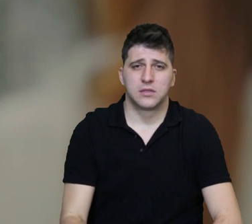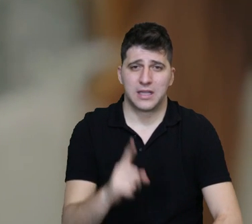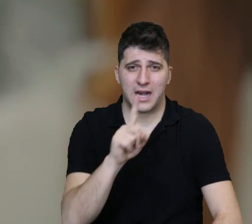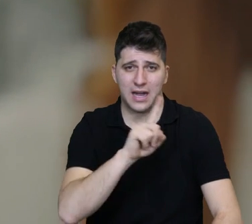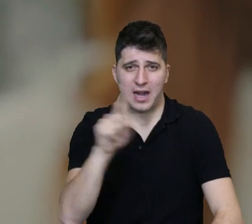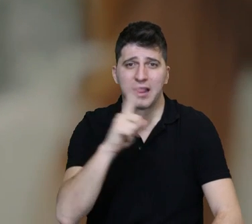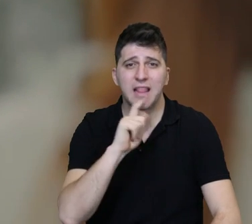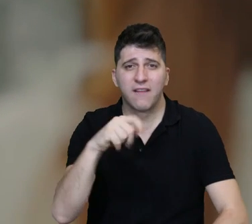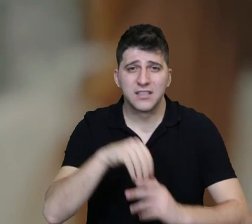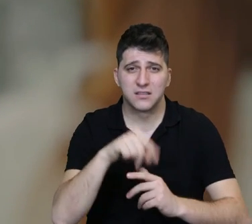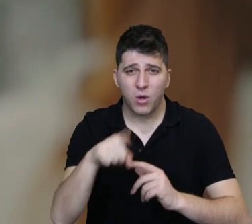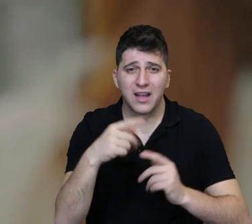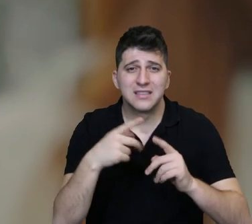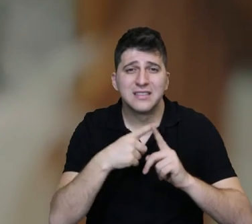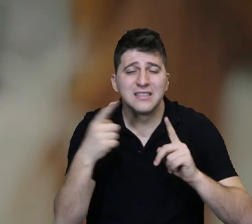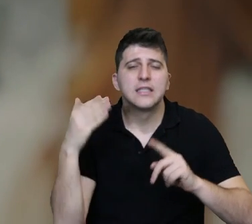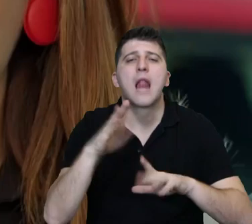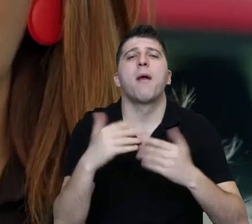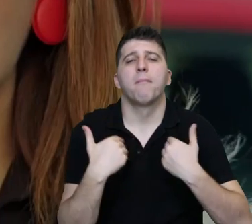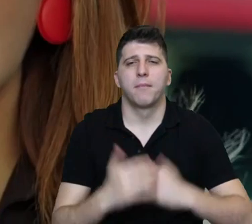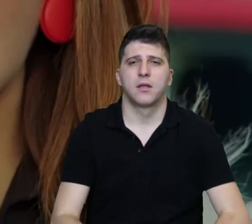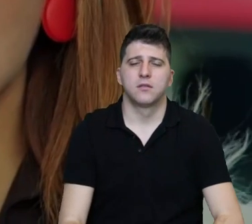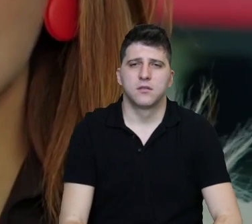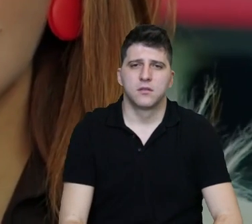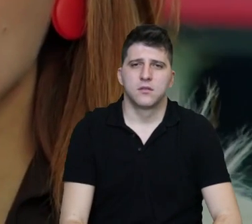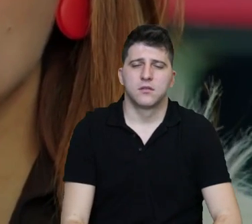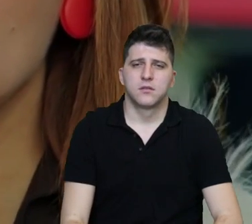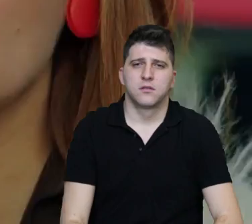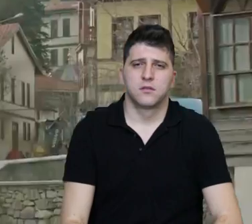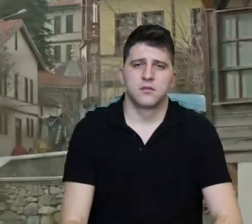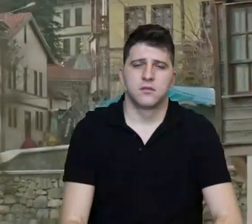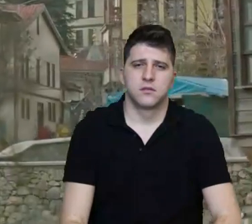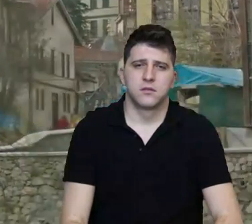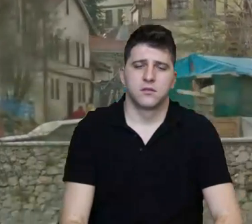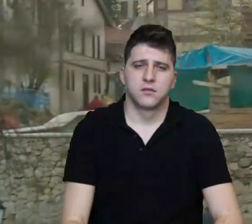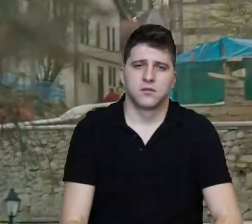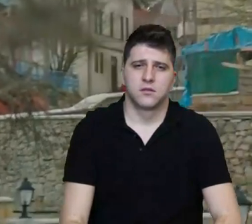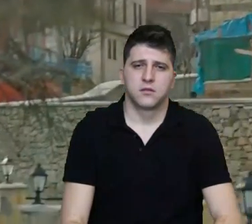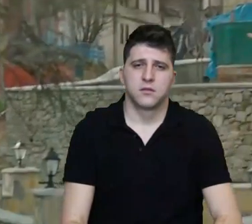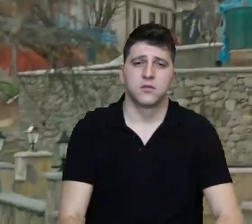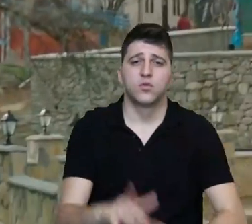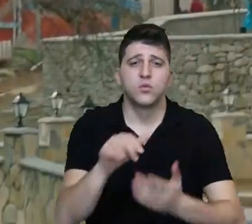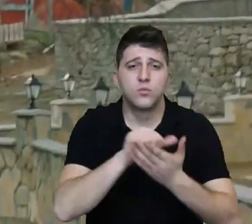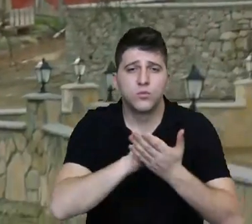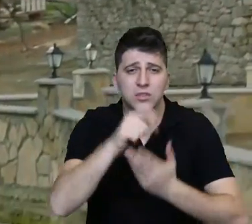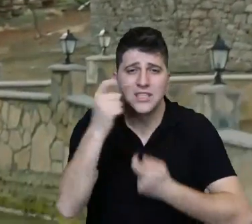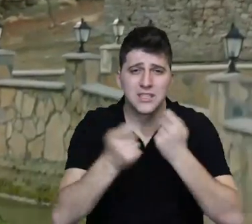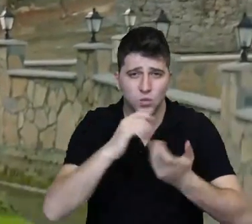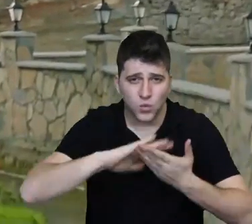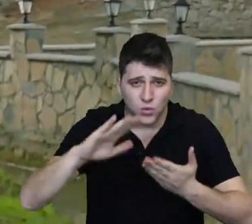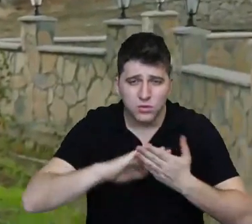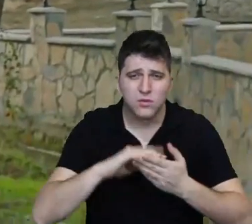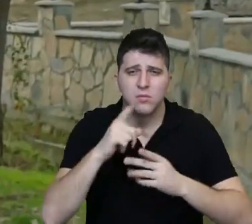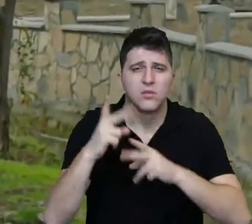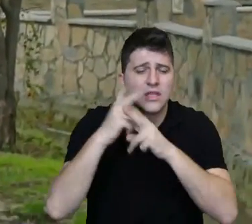Reddedilecek bir teklif için bu kadar zahmete girme. Merkeze yakın bir sokağa geçildi. Ya bütün işleri yoluna koymuşken bu kabus